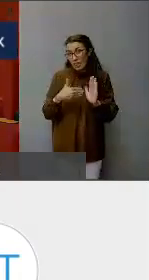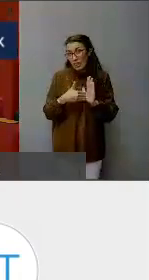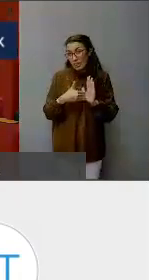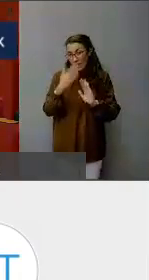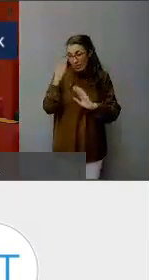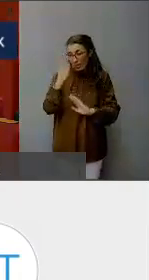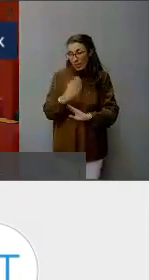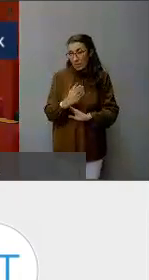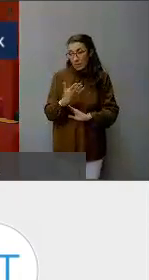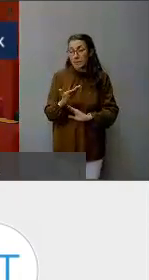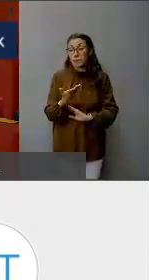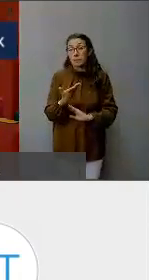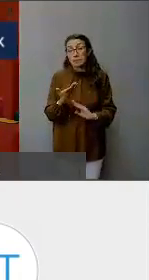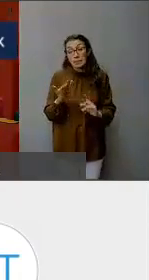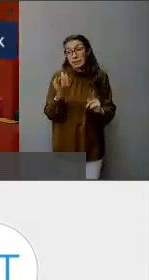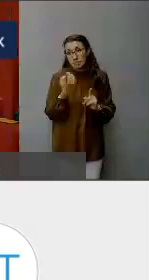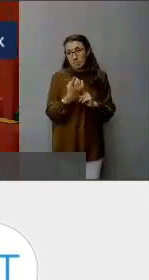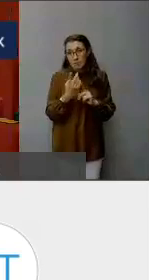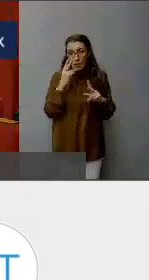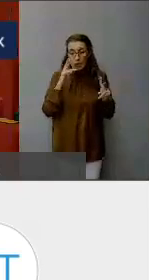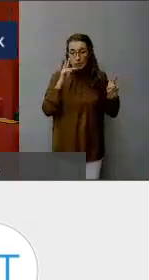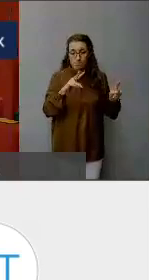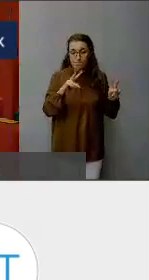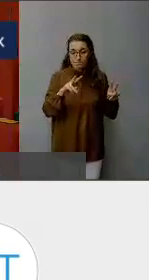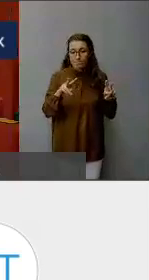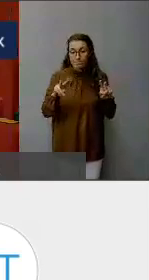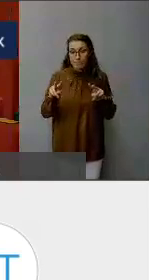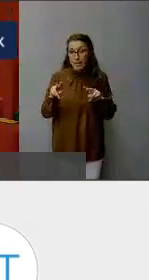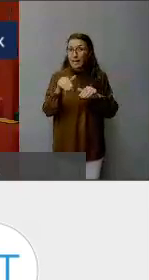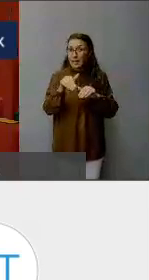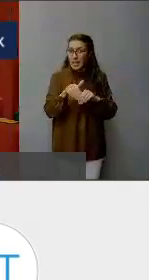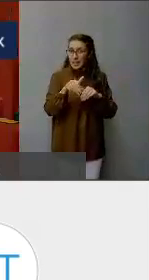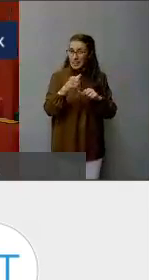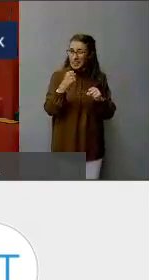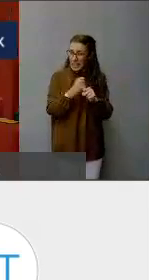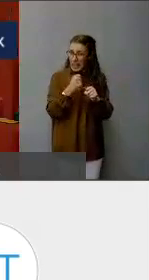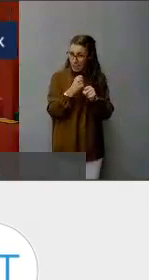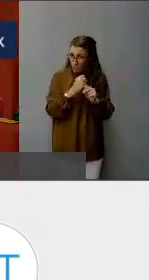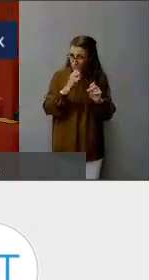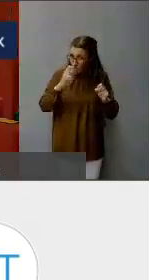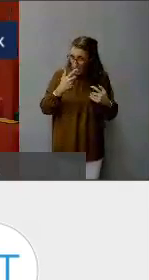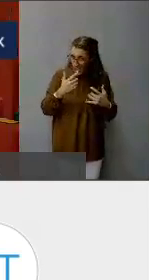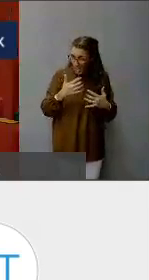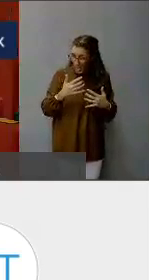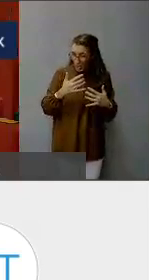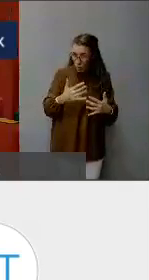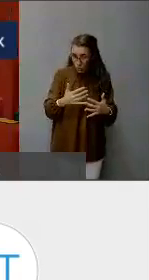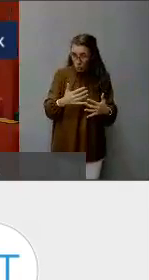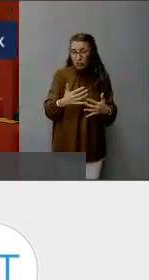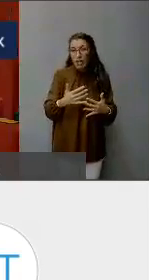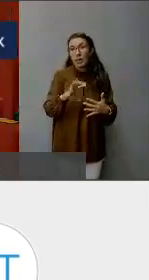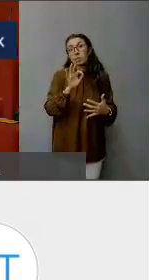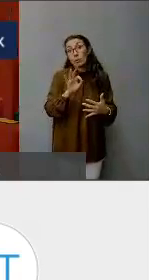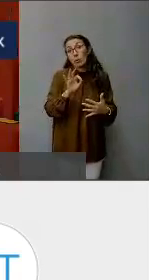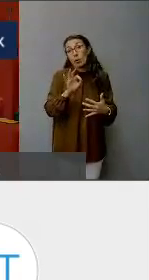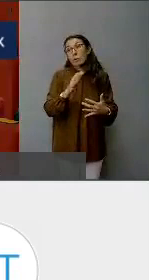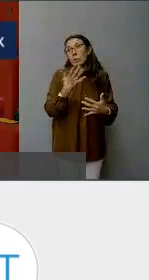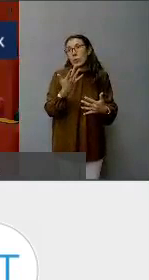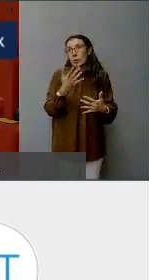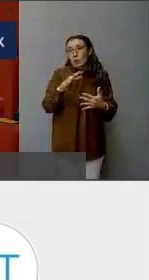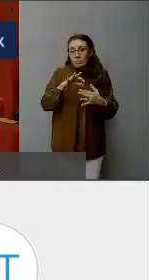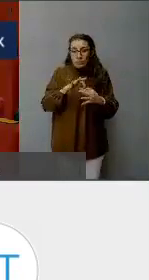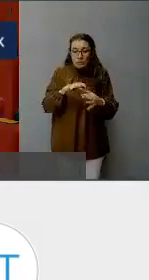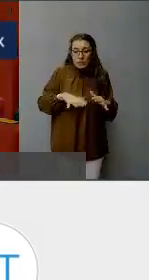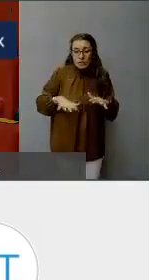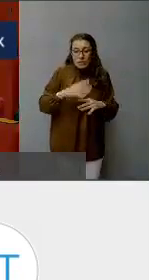affinché i cantieri proseguono speditamente a maggior ragione laddove ci sono delle situazioni così